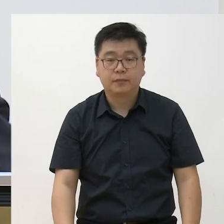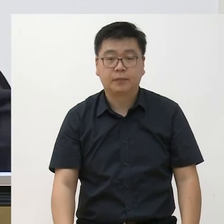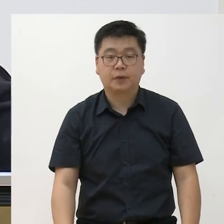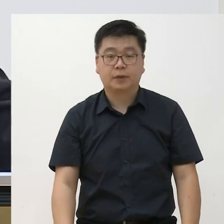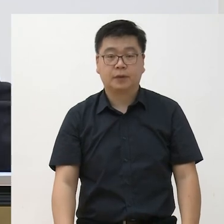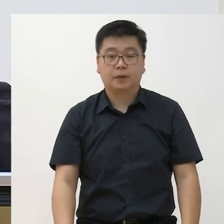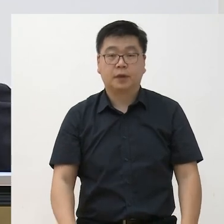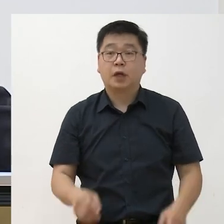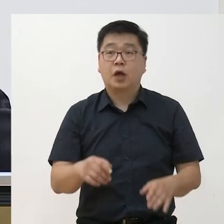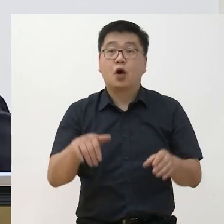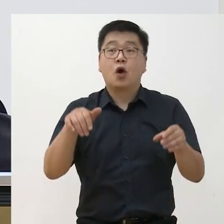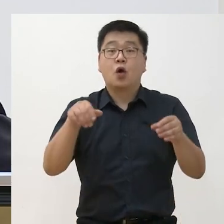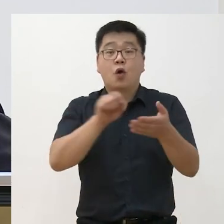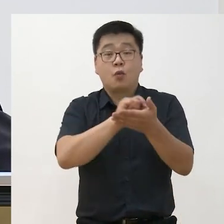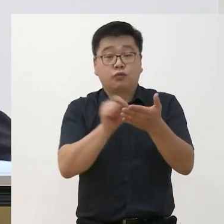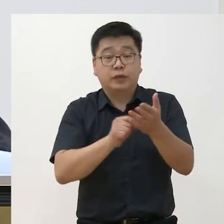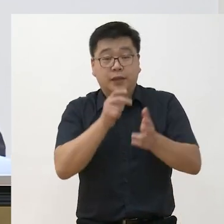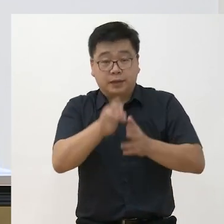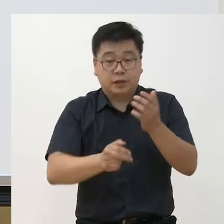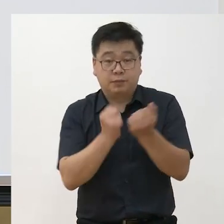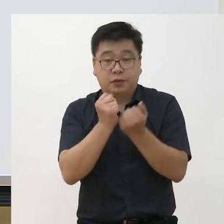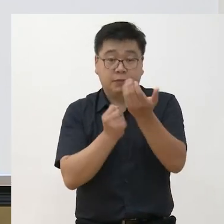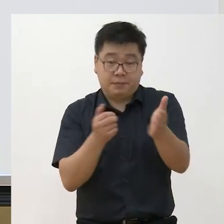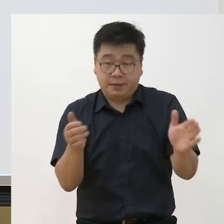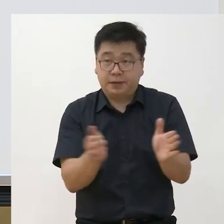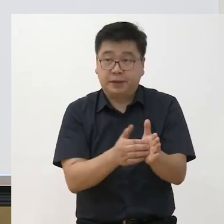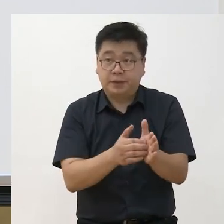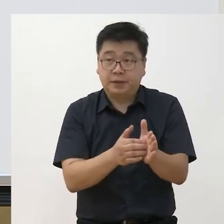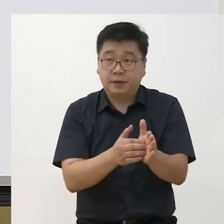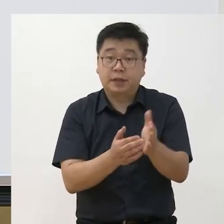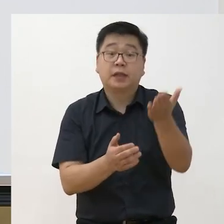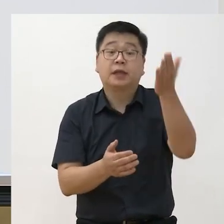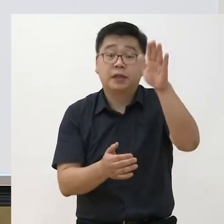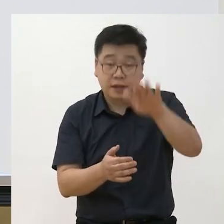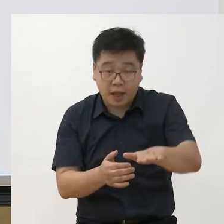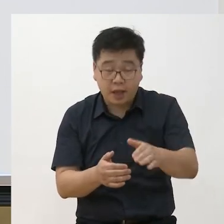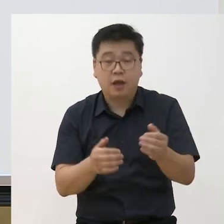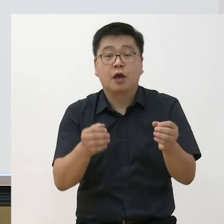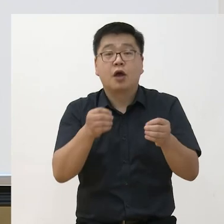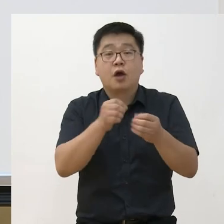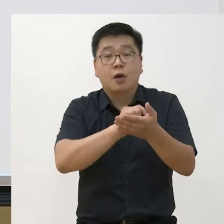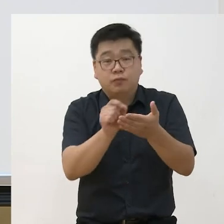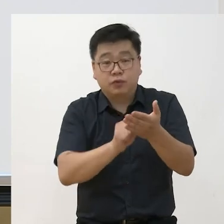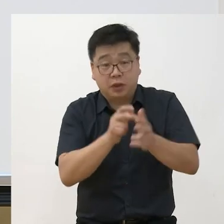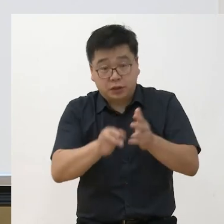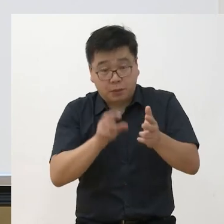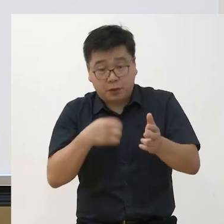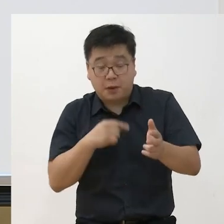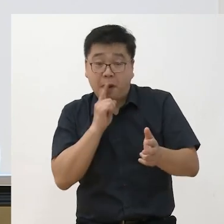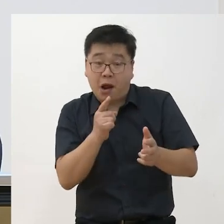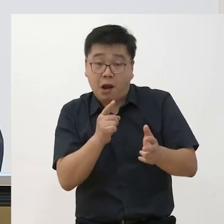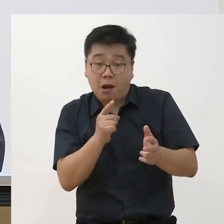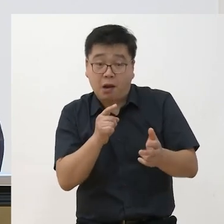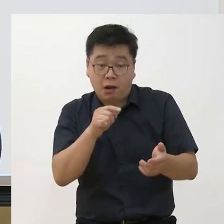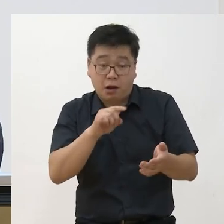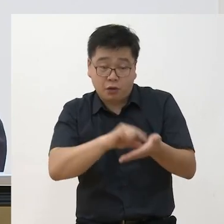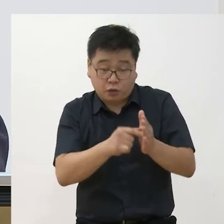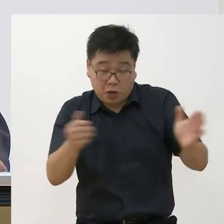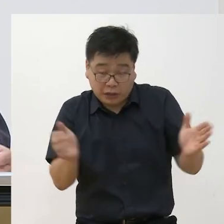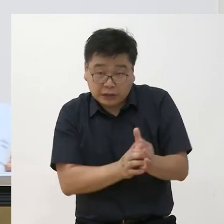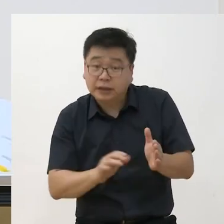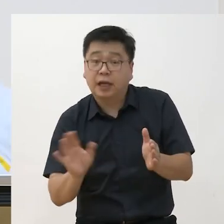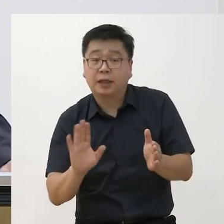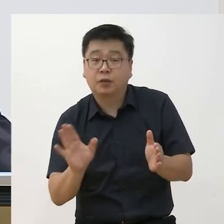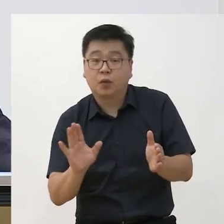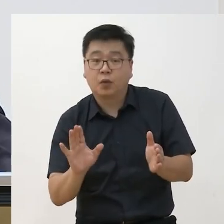예, 이것으로서 문학 사업에 대한 설명을 마치도록 하겠습니다. 그런데 문학 사업이 지금 제가 설명드린 내용만 있는 것이 아니고요. 저희